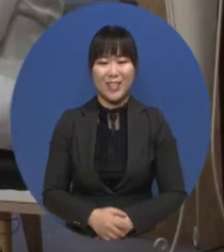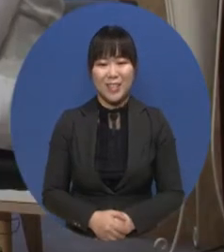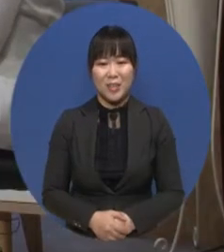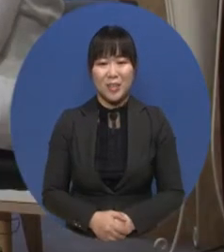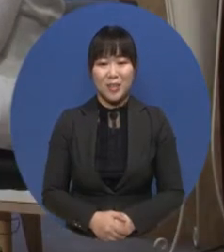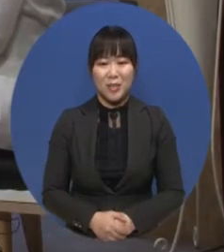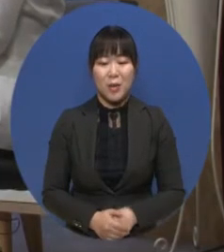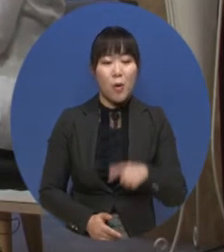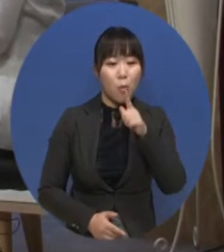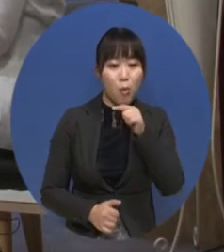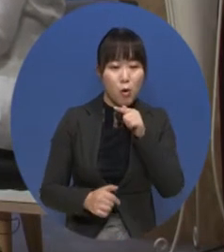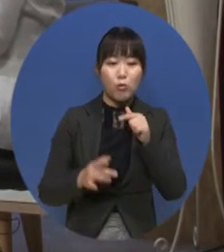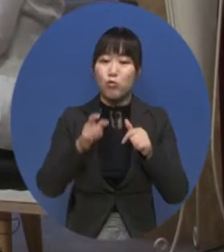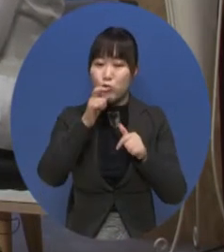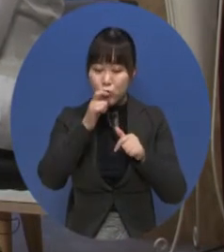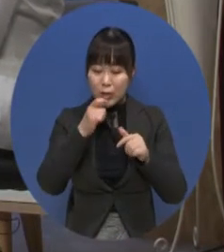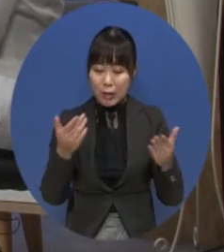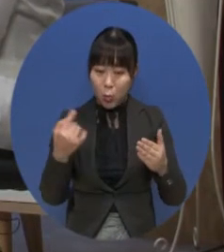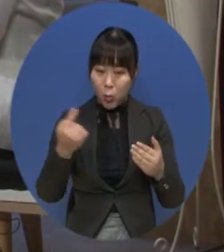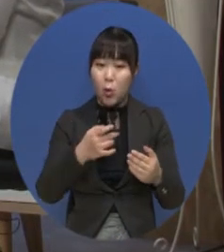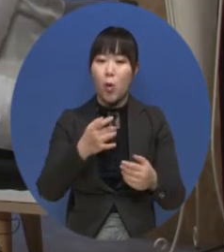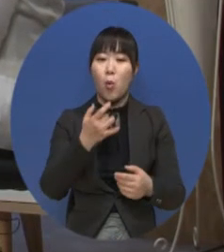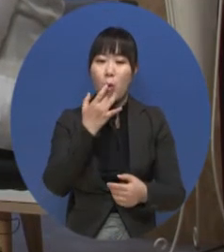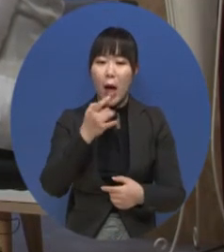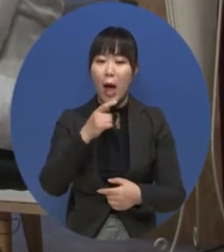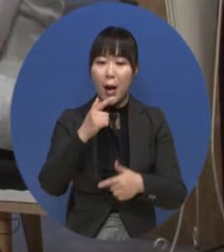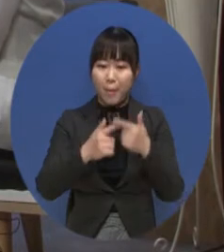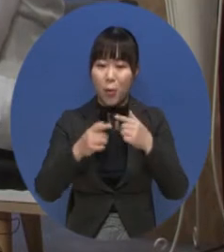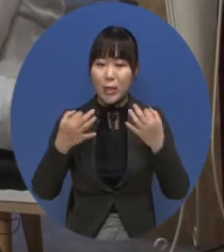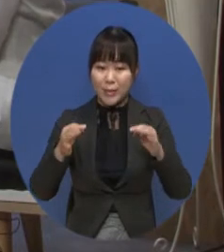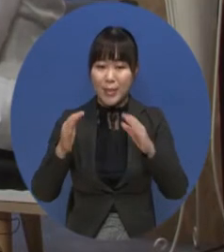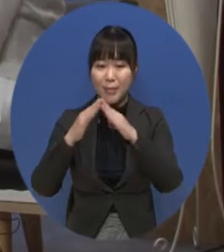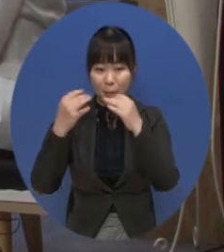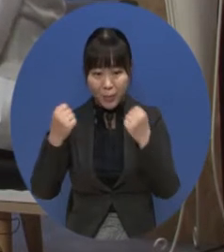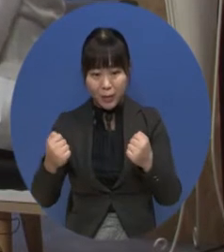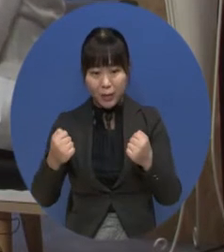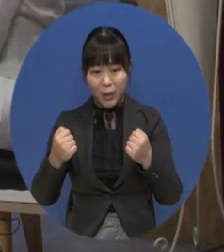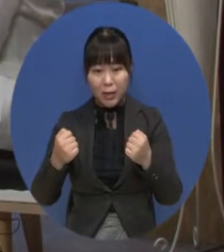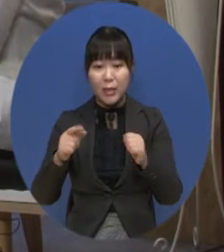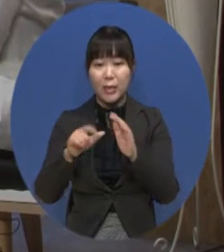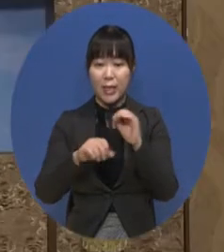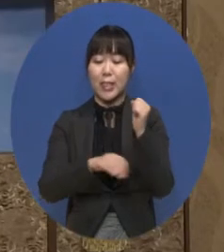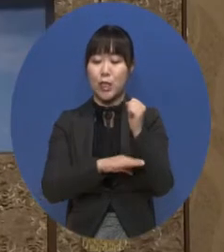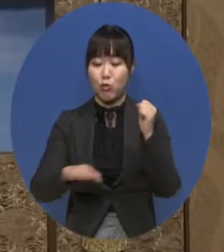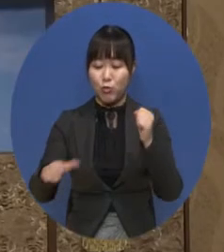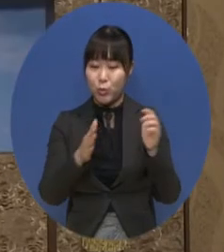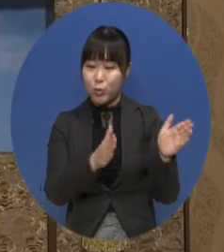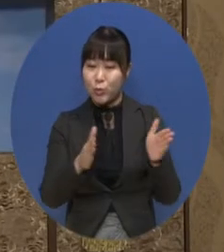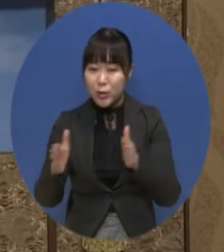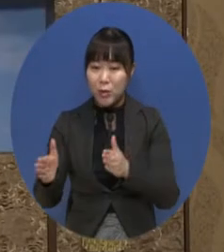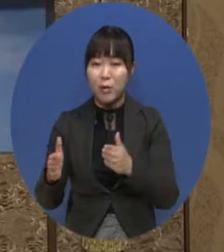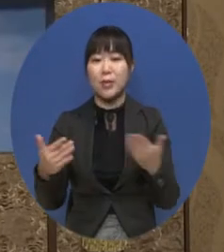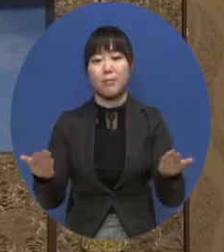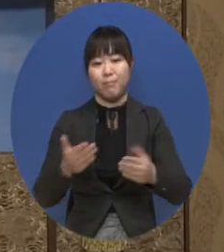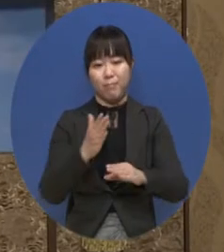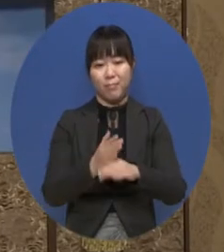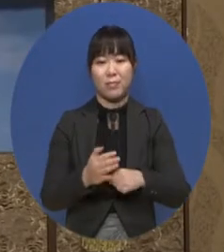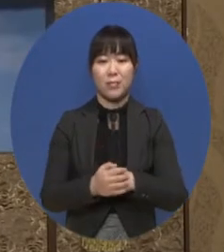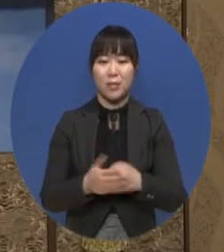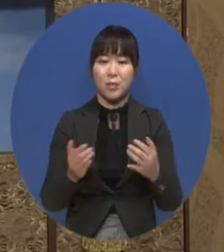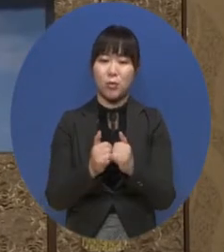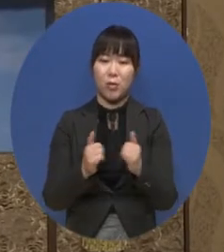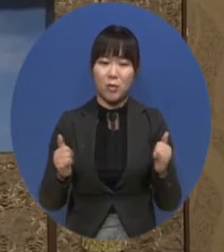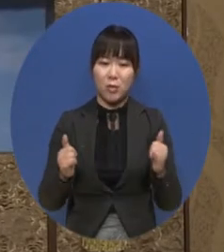그래서 월요일, 수요일은 출근하고 화목금을 재택을 하고 재택할 때 또 나름의 기준을 만들어서 일을 하고 있고요.